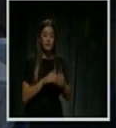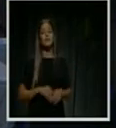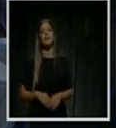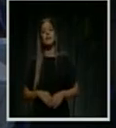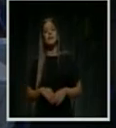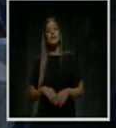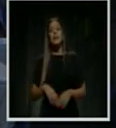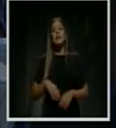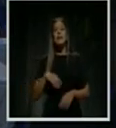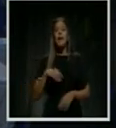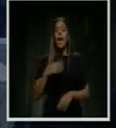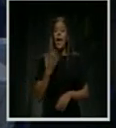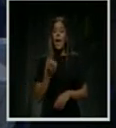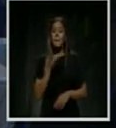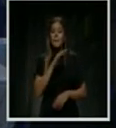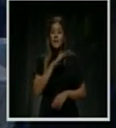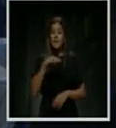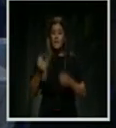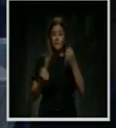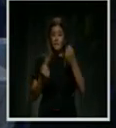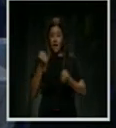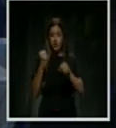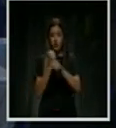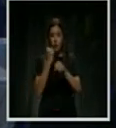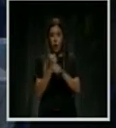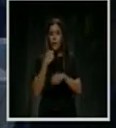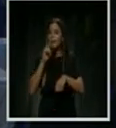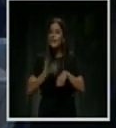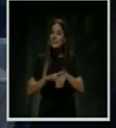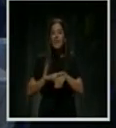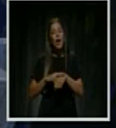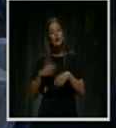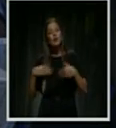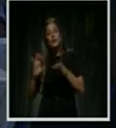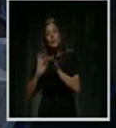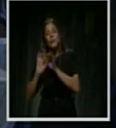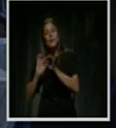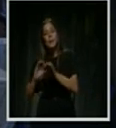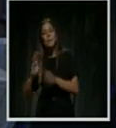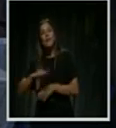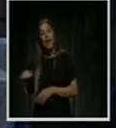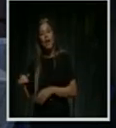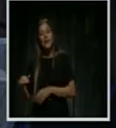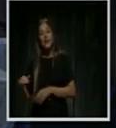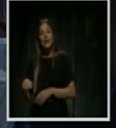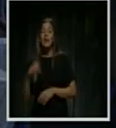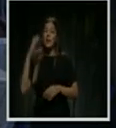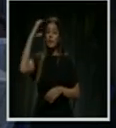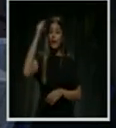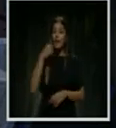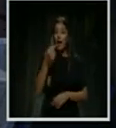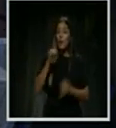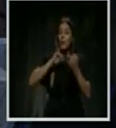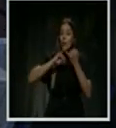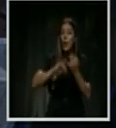igawdu lill-uliedhom. Il-ġenituri li jibqa' jwedhom li se jagħmlilhom liġi biex ikun jistgħu jgawdu lulidhom u